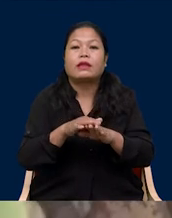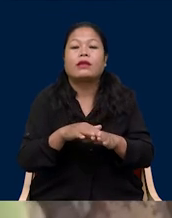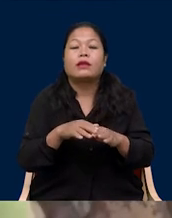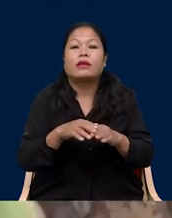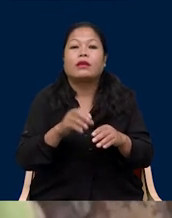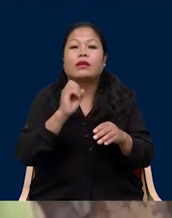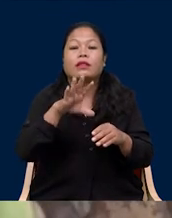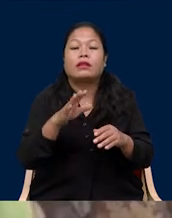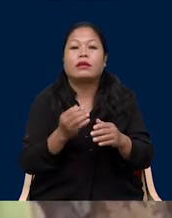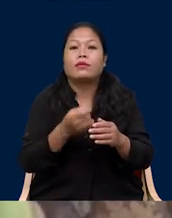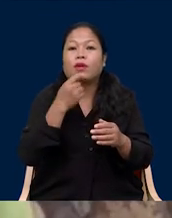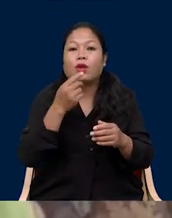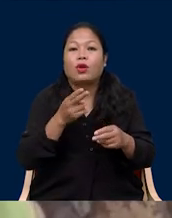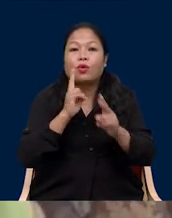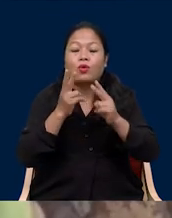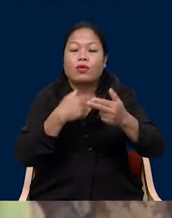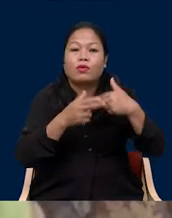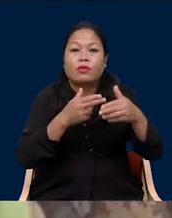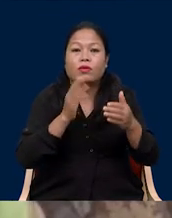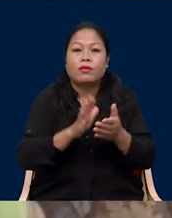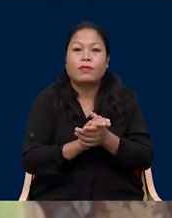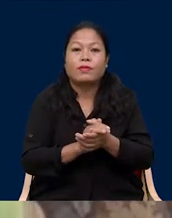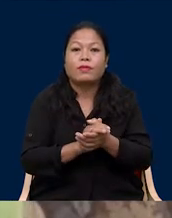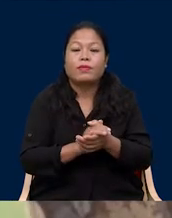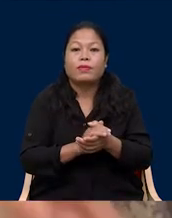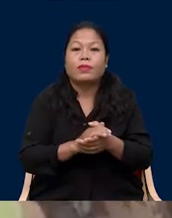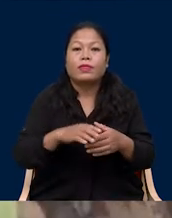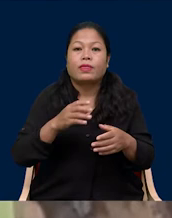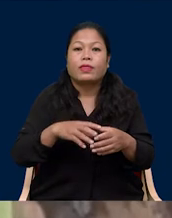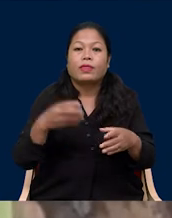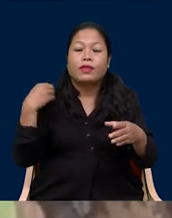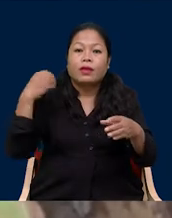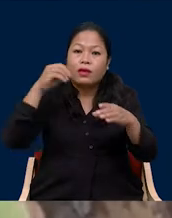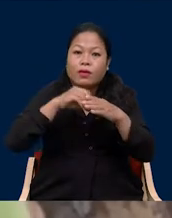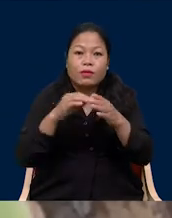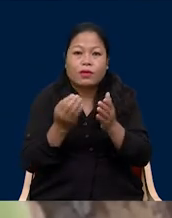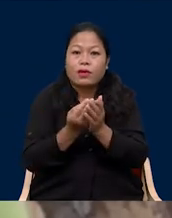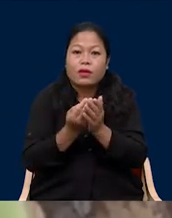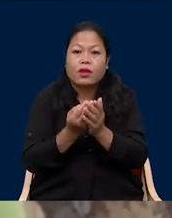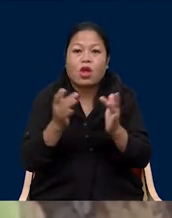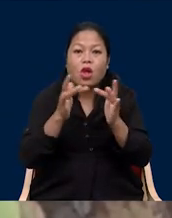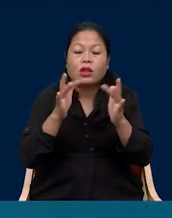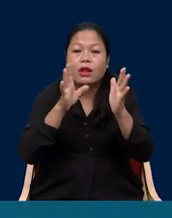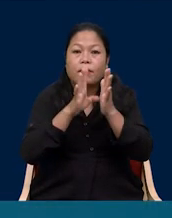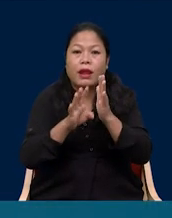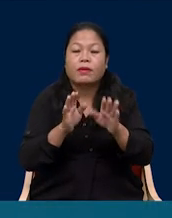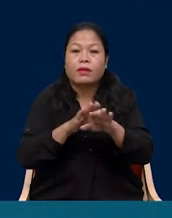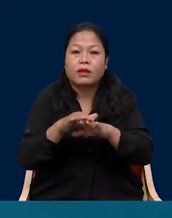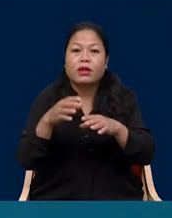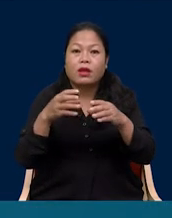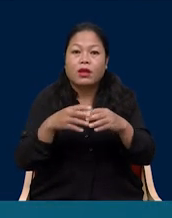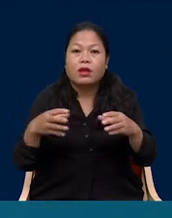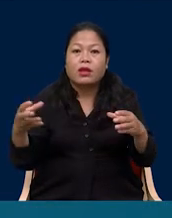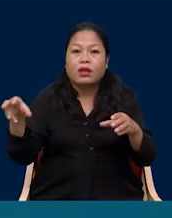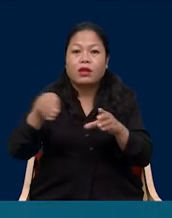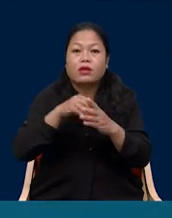धेरैजनालाई चाहिँ लाइभ अपडेटहरू दिने भन्ने कुराहरू चलिरहेको भएर चाहिँ इन पर्सन यहीँ आएर संलग्नता नभए पनि अनलाइन माध्यमबाट भए